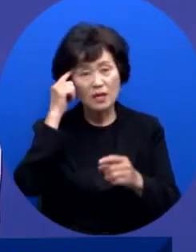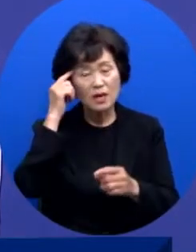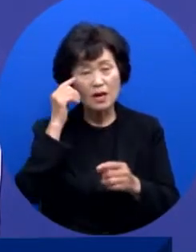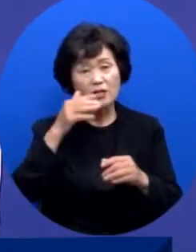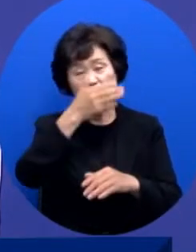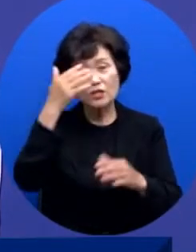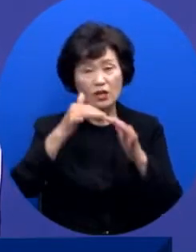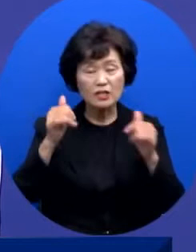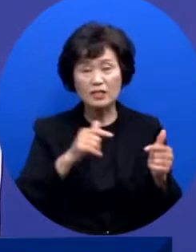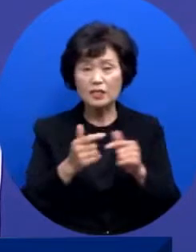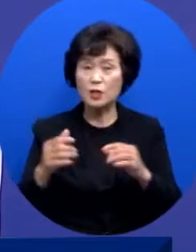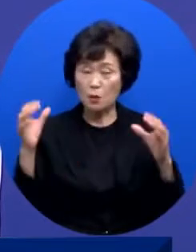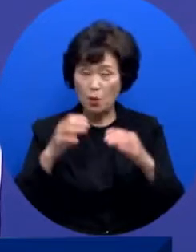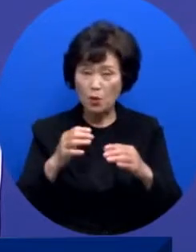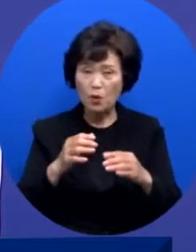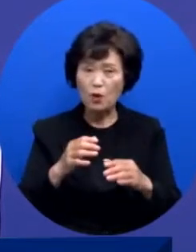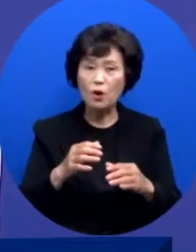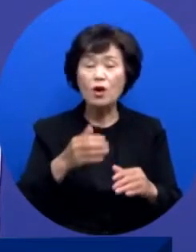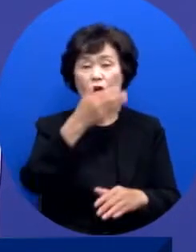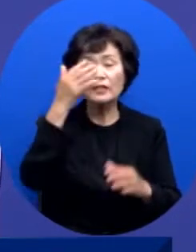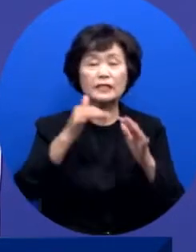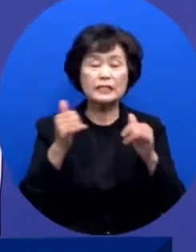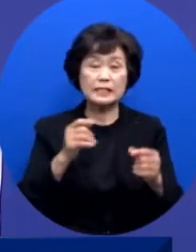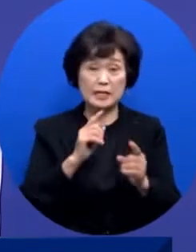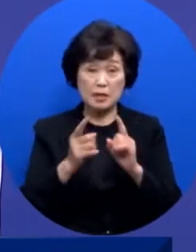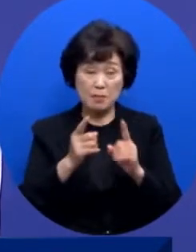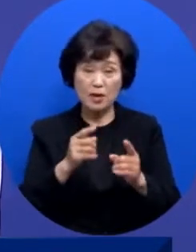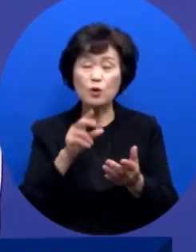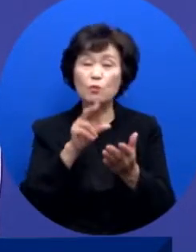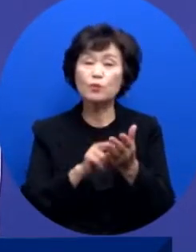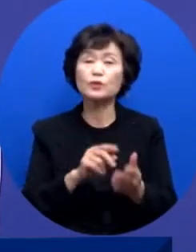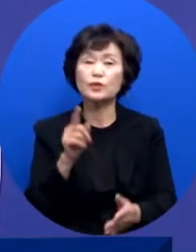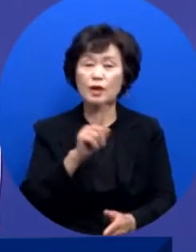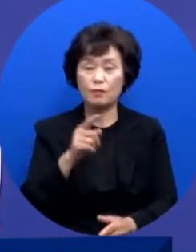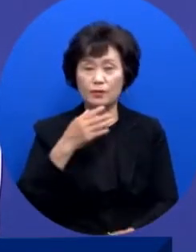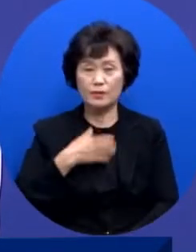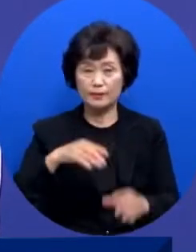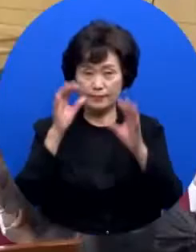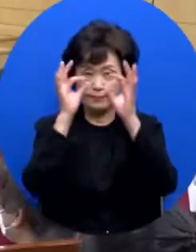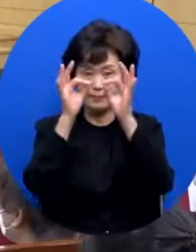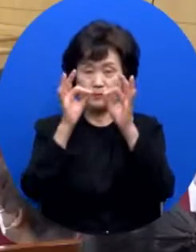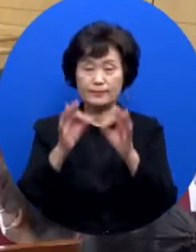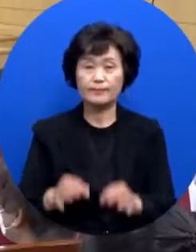청년들이 말하는 국가인권위원회의 문제점을 김효경 기자가 전해드립니다.